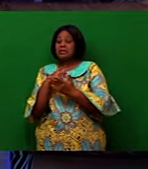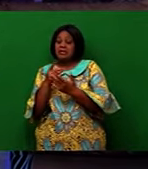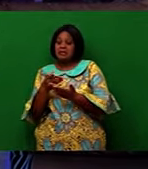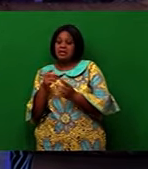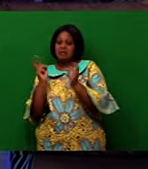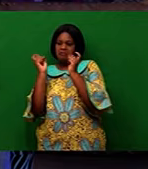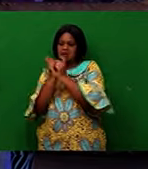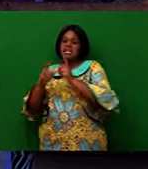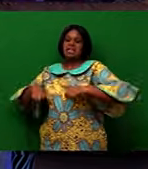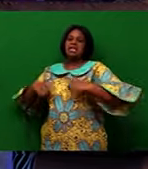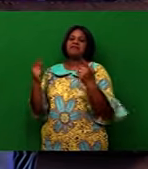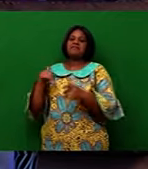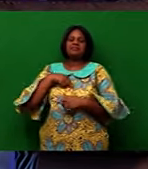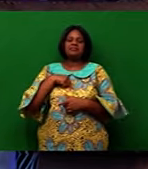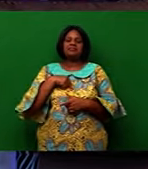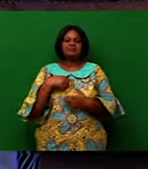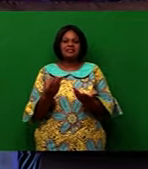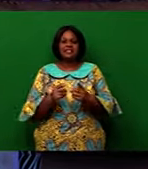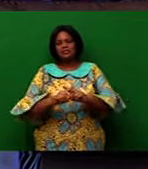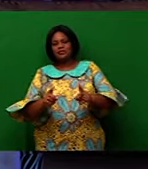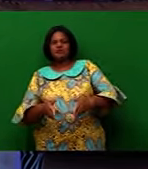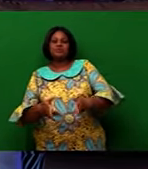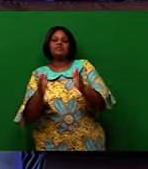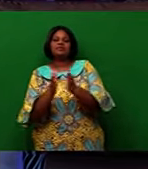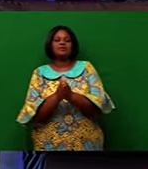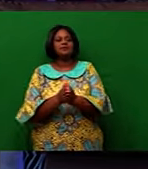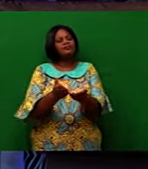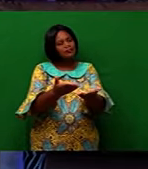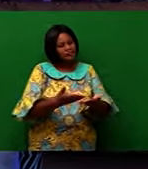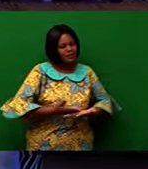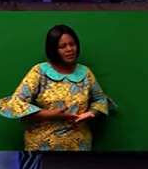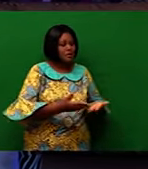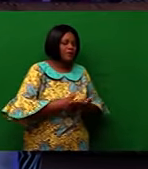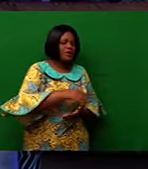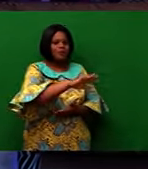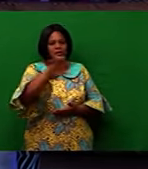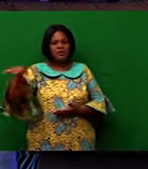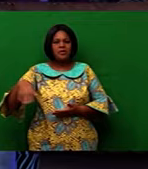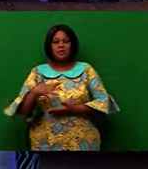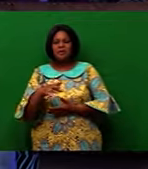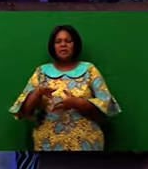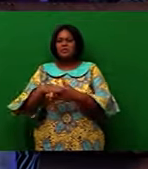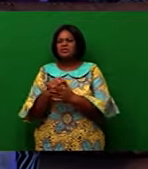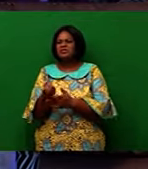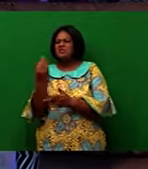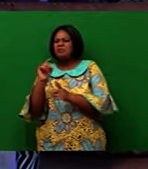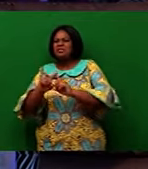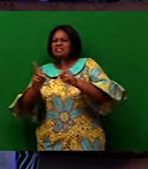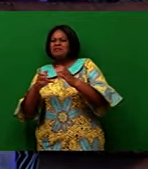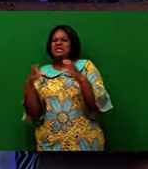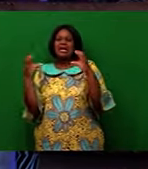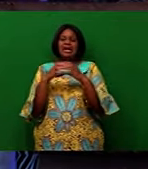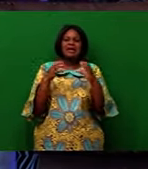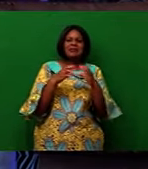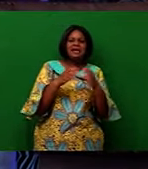hwedu nenzira dzakasiyana siyana regai ndichingamidze vese vari pano nouwandu hwenyu ndinoziva kuti mabva kumakambani akasiyana